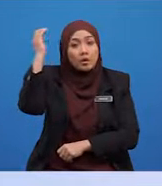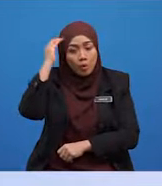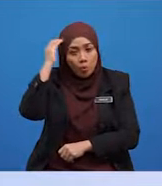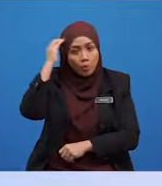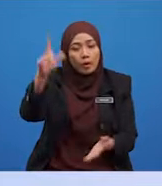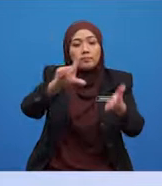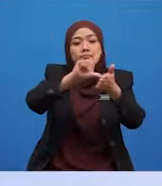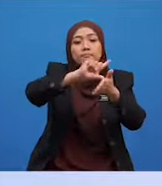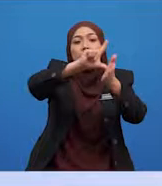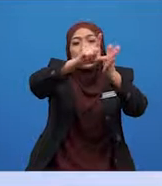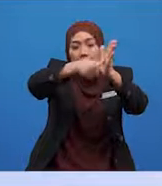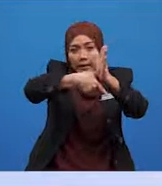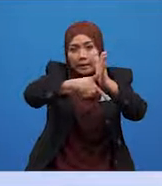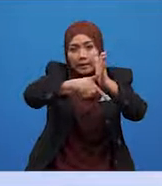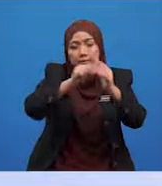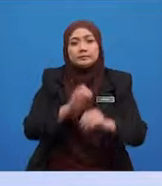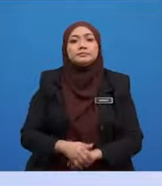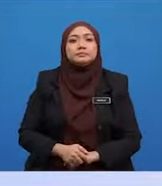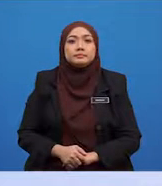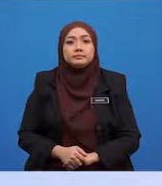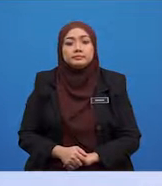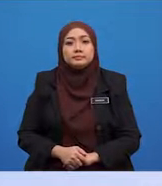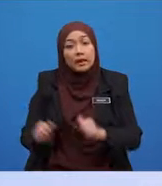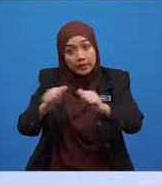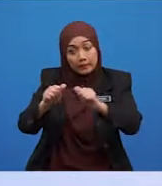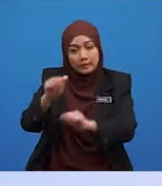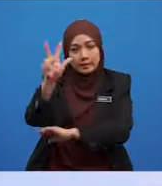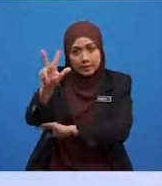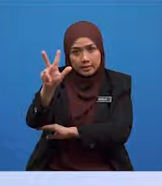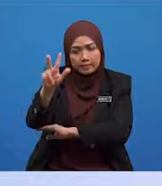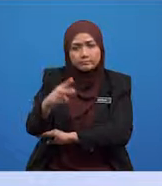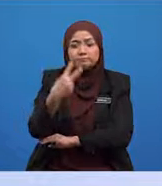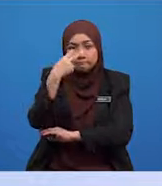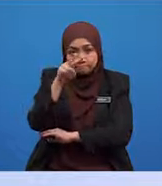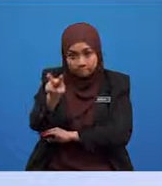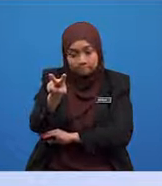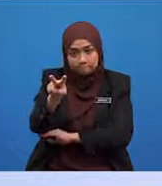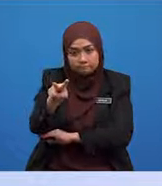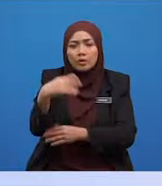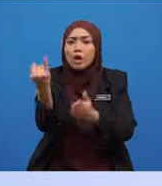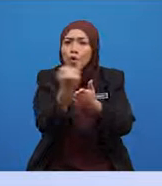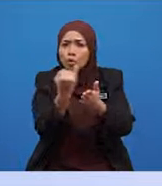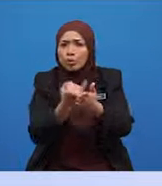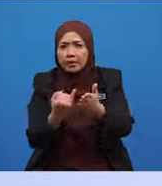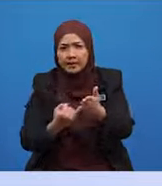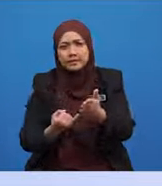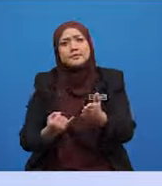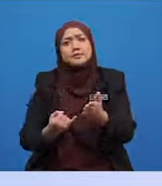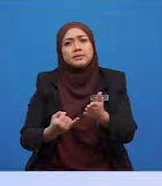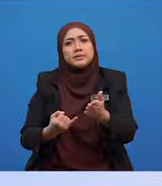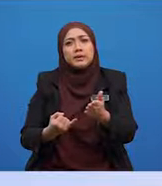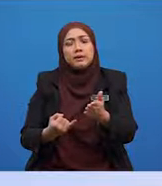Seterusnya, sila lihat aktiviti 3. Bina perentas dengan panjang 4